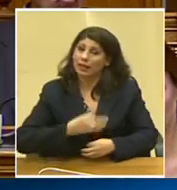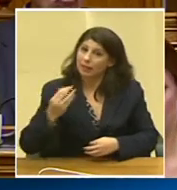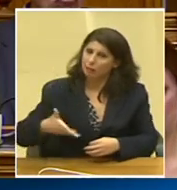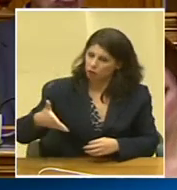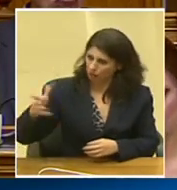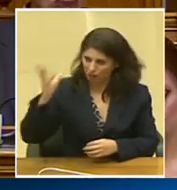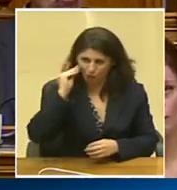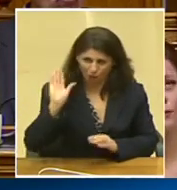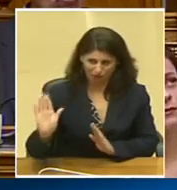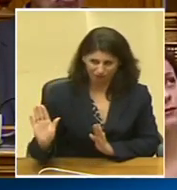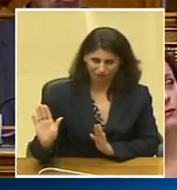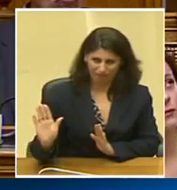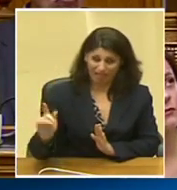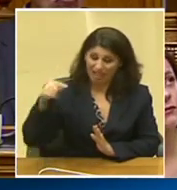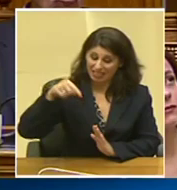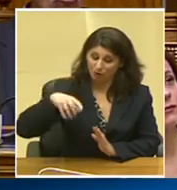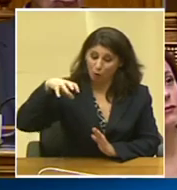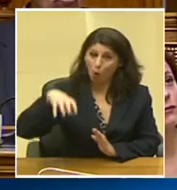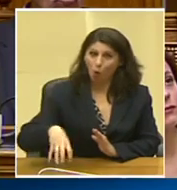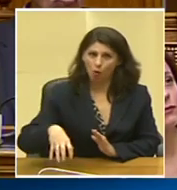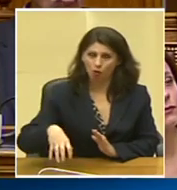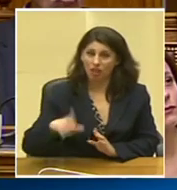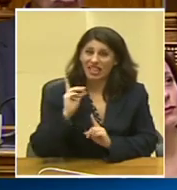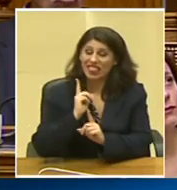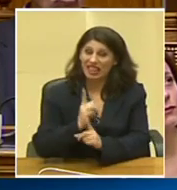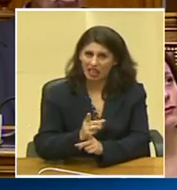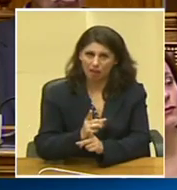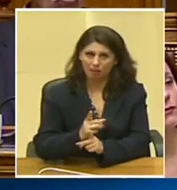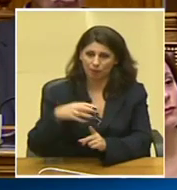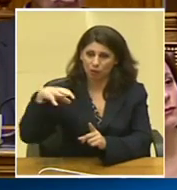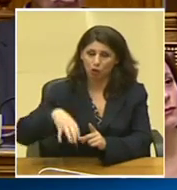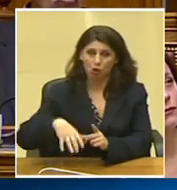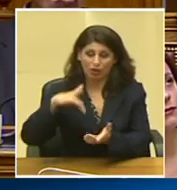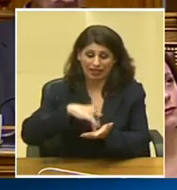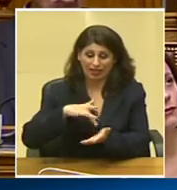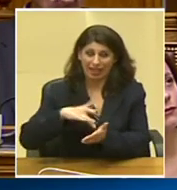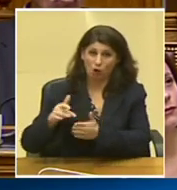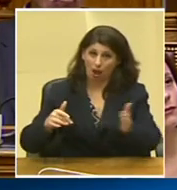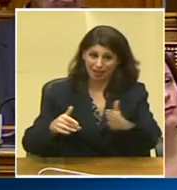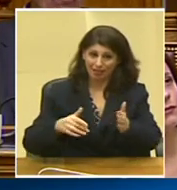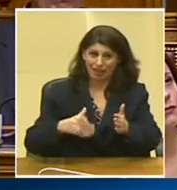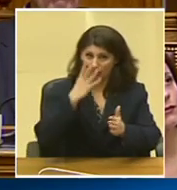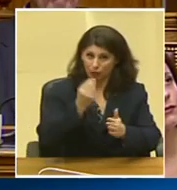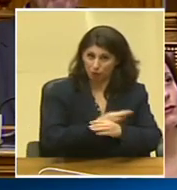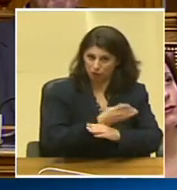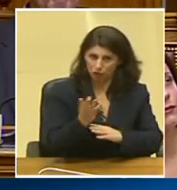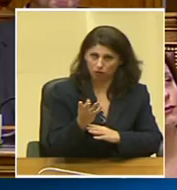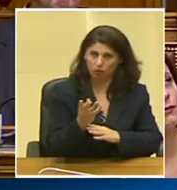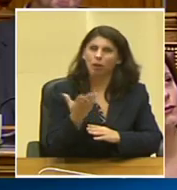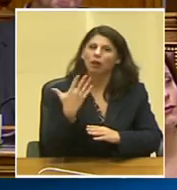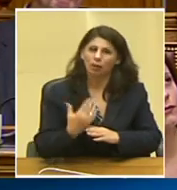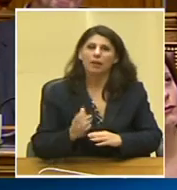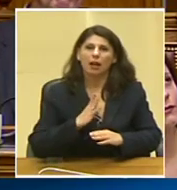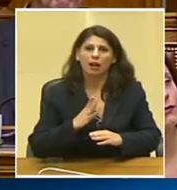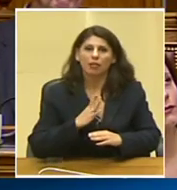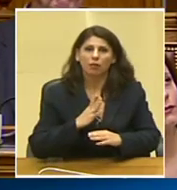ακούστε. Σε αυτό το χώρο, ιδιαίτερα στο χώρο της κεντροαριστεράς και του ΠΑΣΟΚ, βρέθηκαν